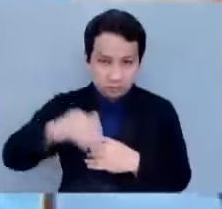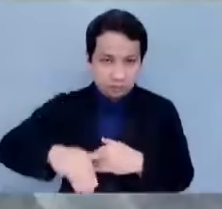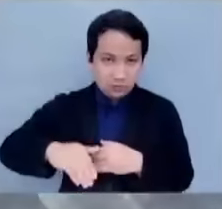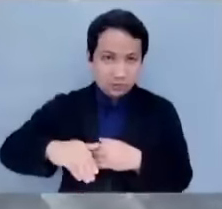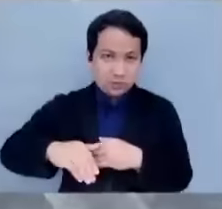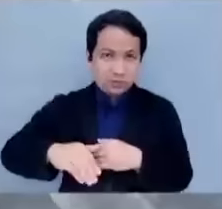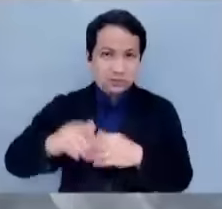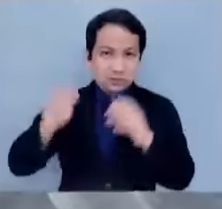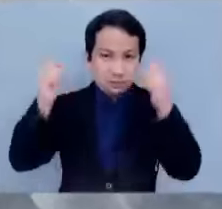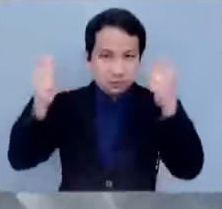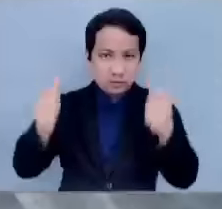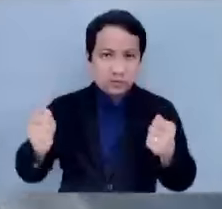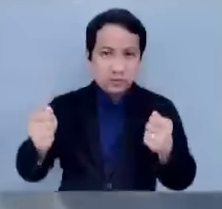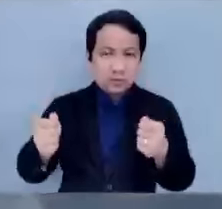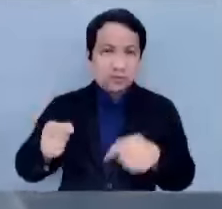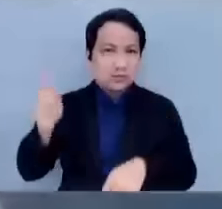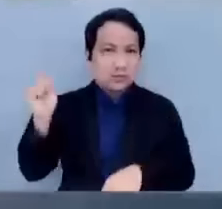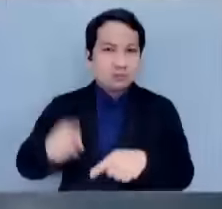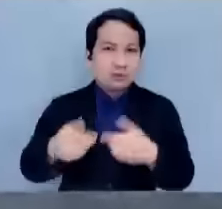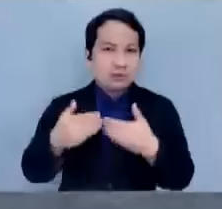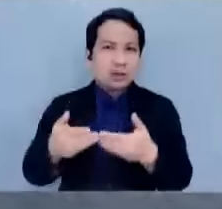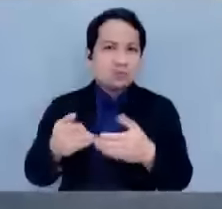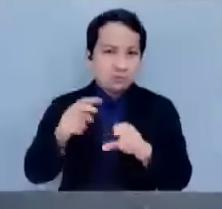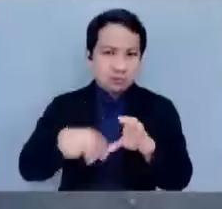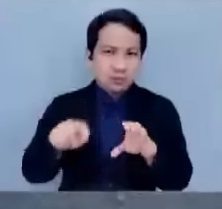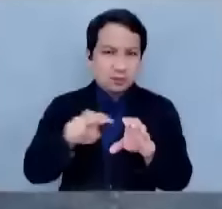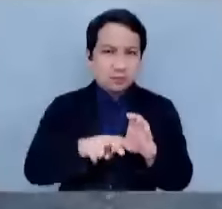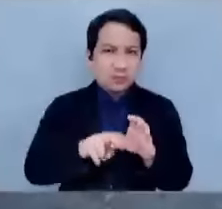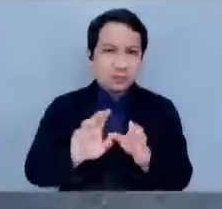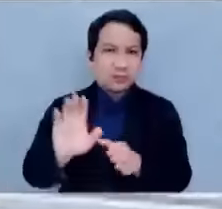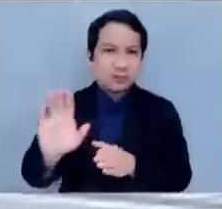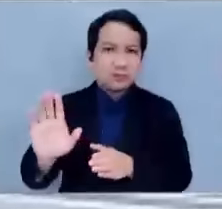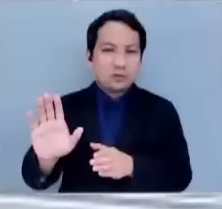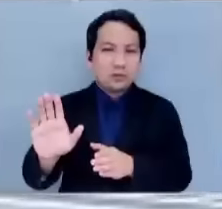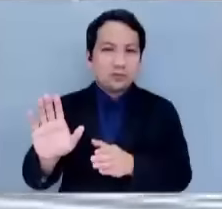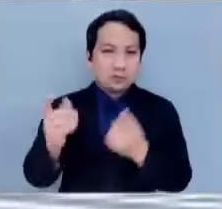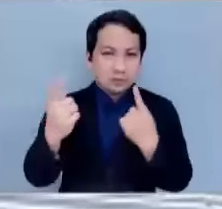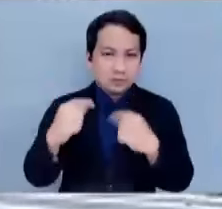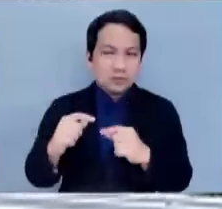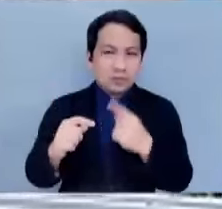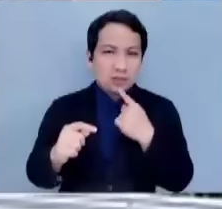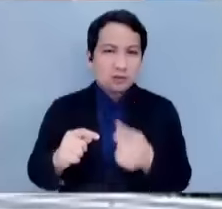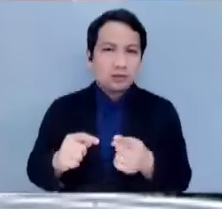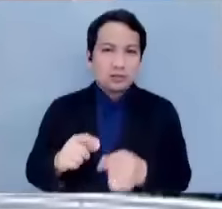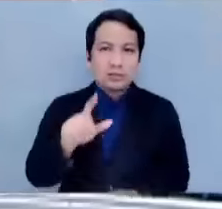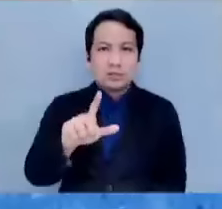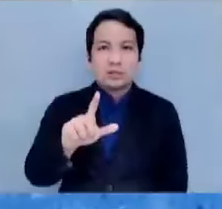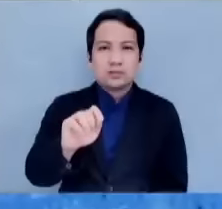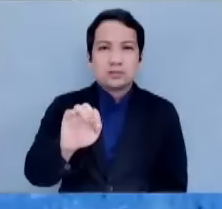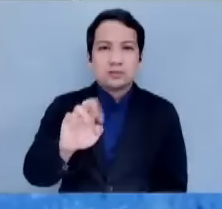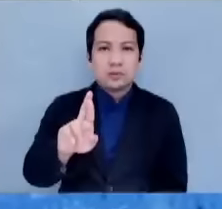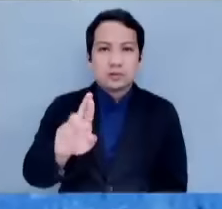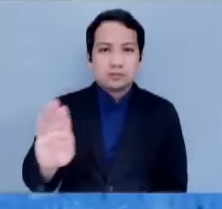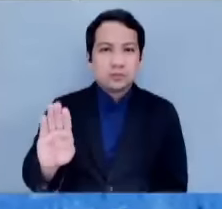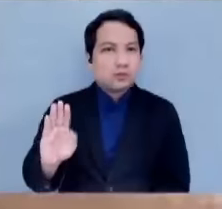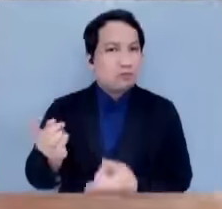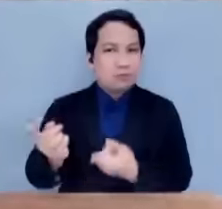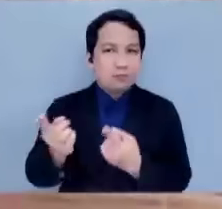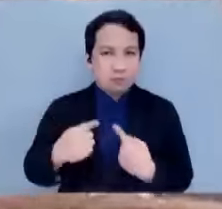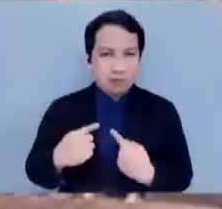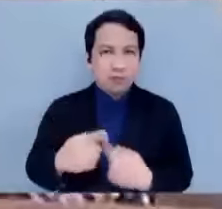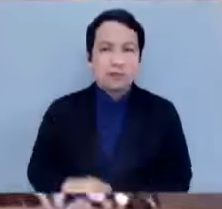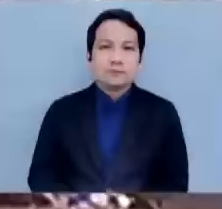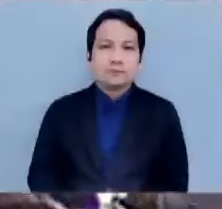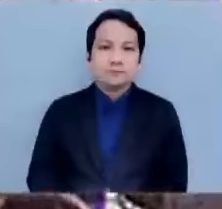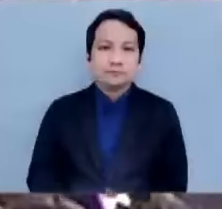ito nakaparalisa at merong nasakyan ng mga commuter. Sinubukan namin kunin ang panig ng LTFRB, pero wala pa silang sagot. Pero